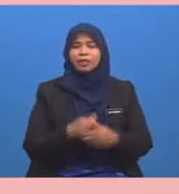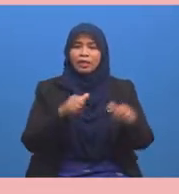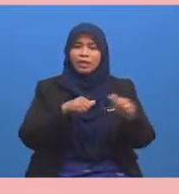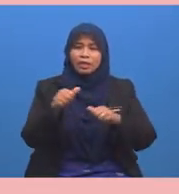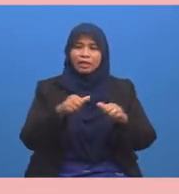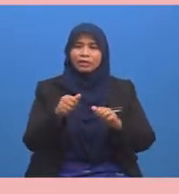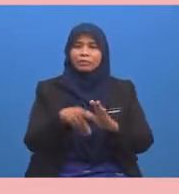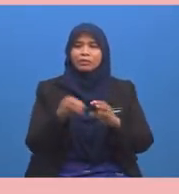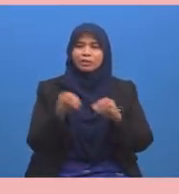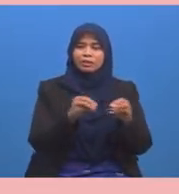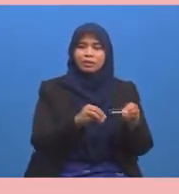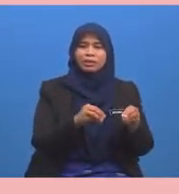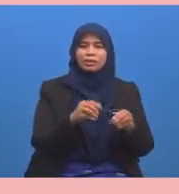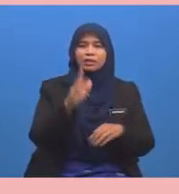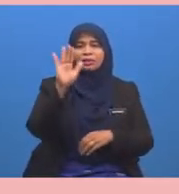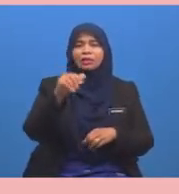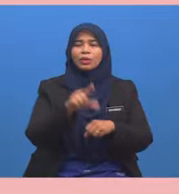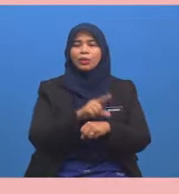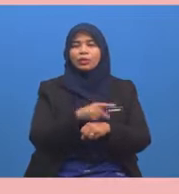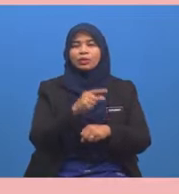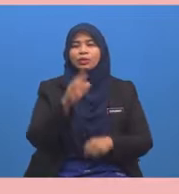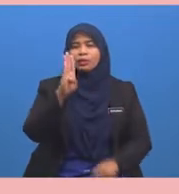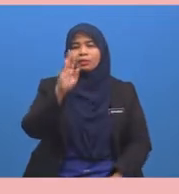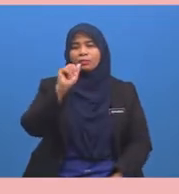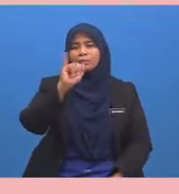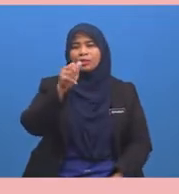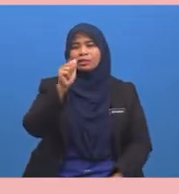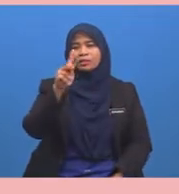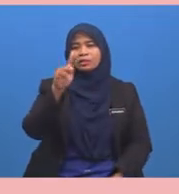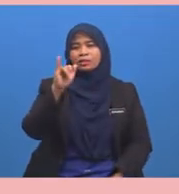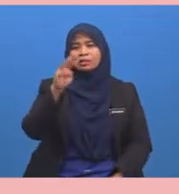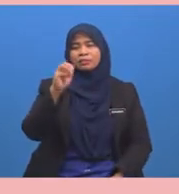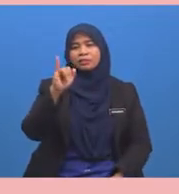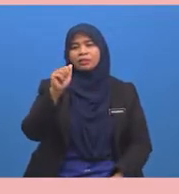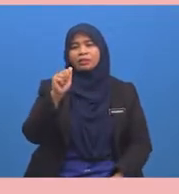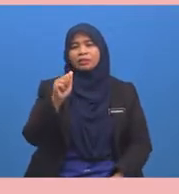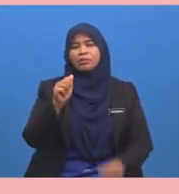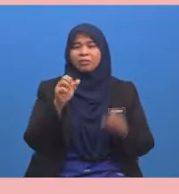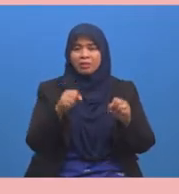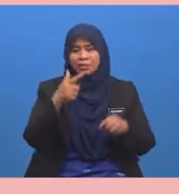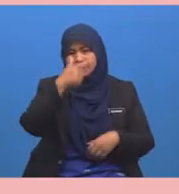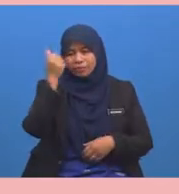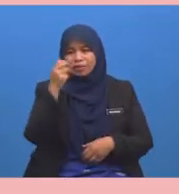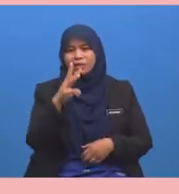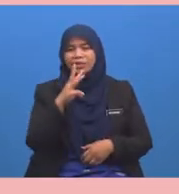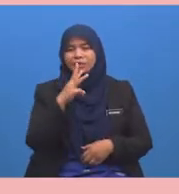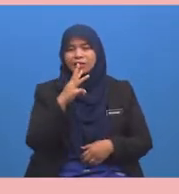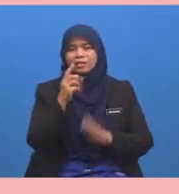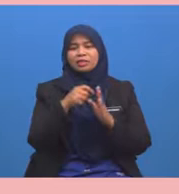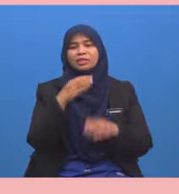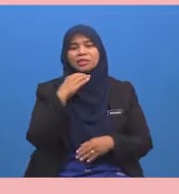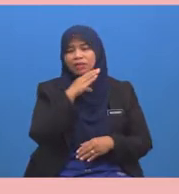Aktiviti pertanian yang menggunakan baja kimia dan racun serangga boleh menyebabkan air